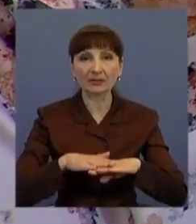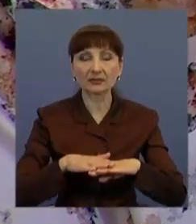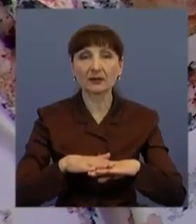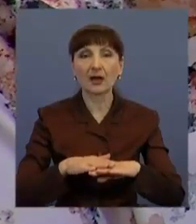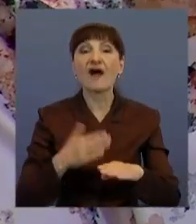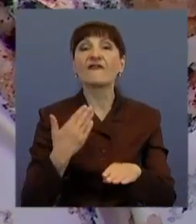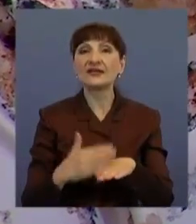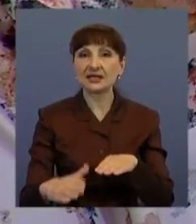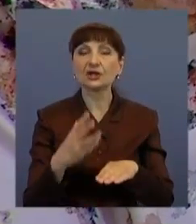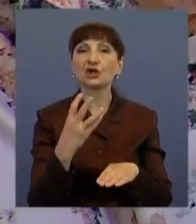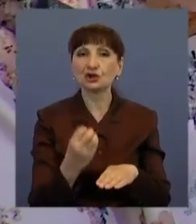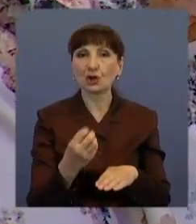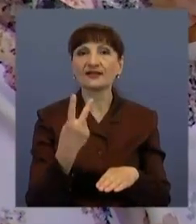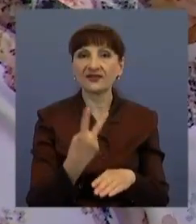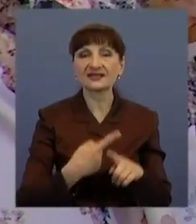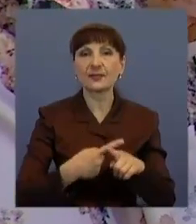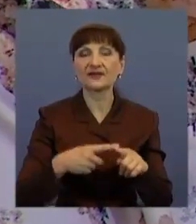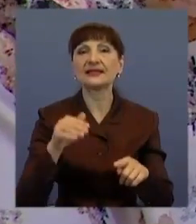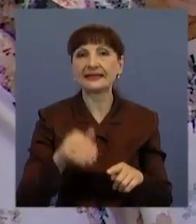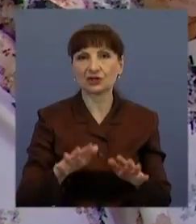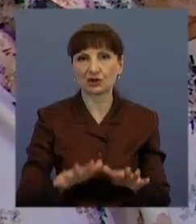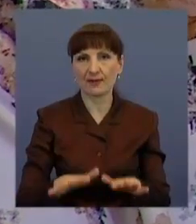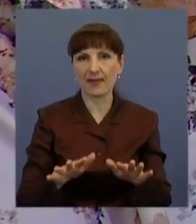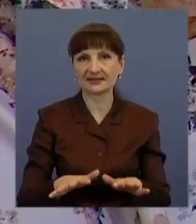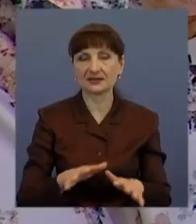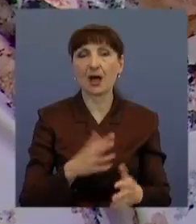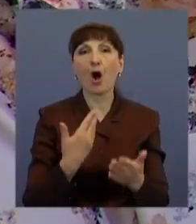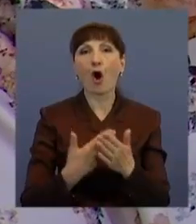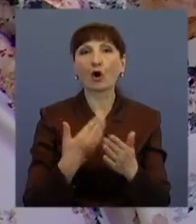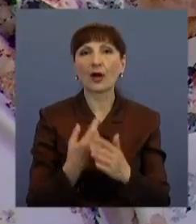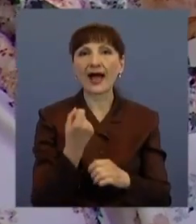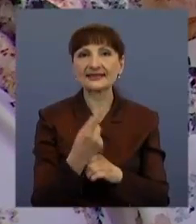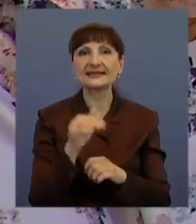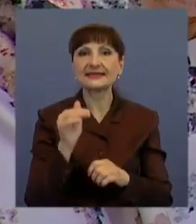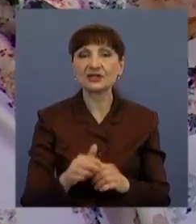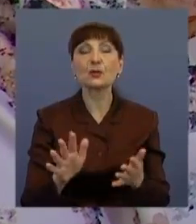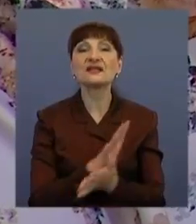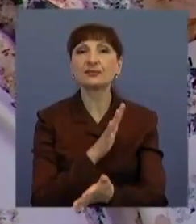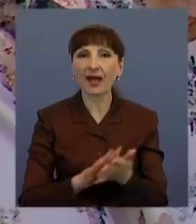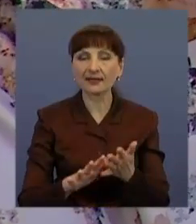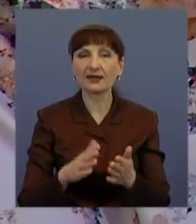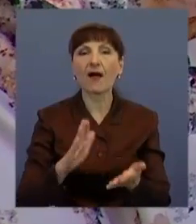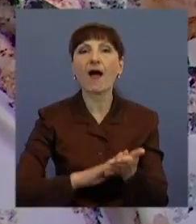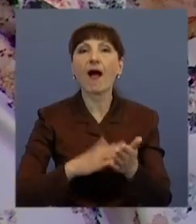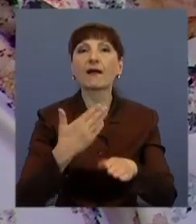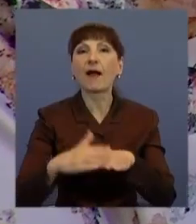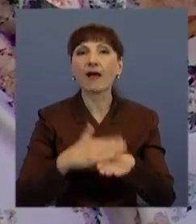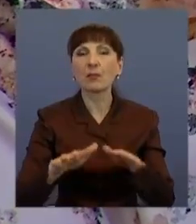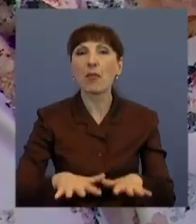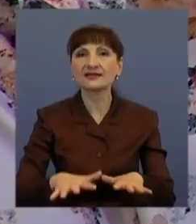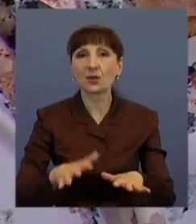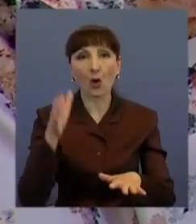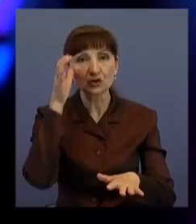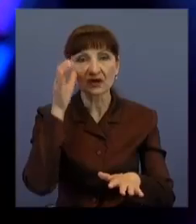Алматы, выделено еще 2,5 тысячи мест. То есть около 11 тысяч бесплатных грантов